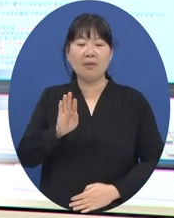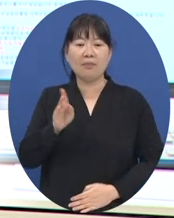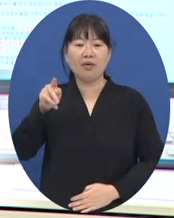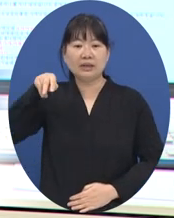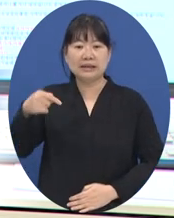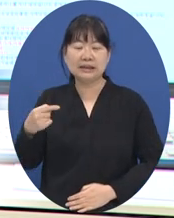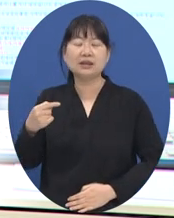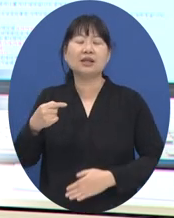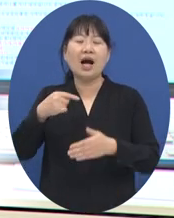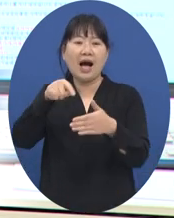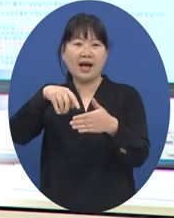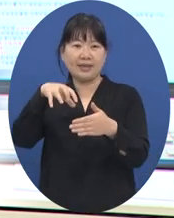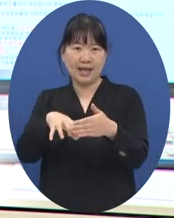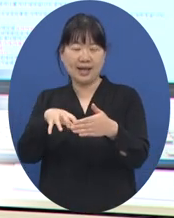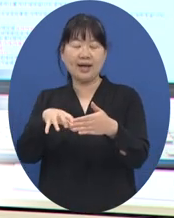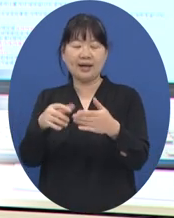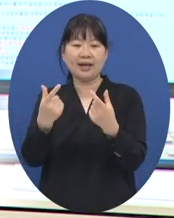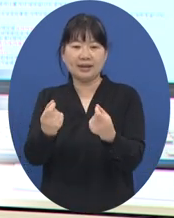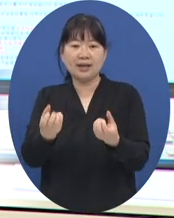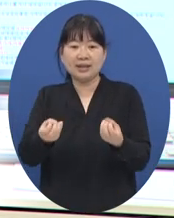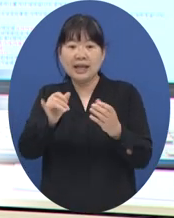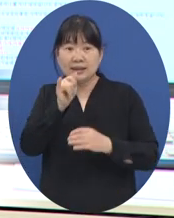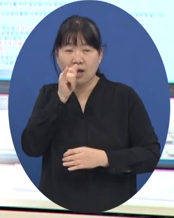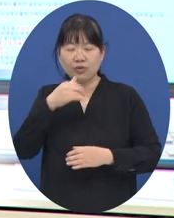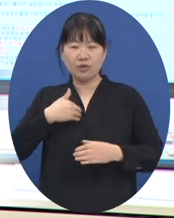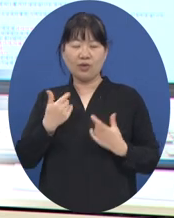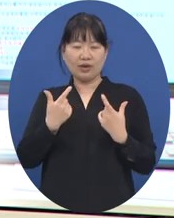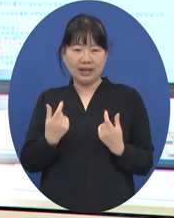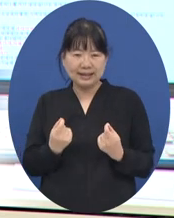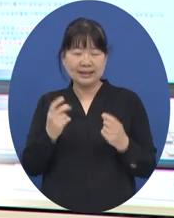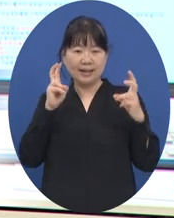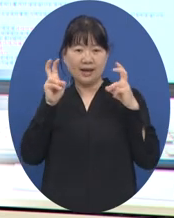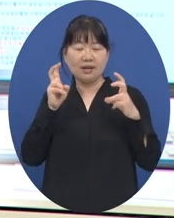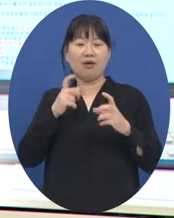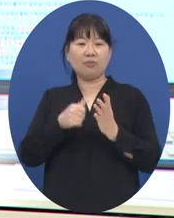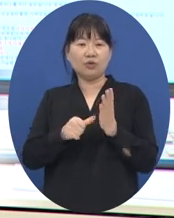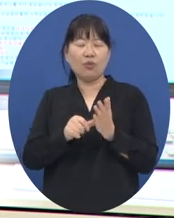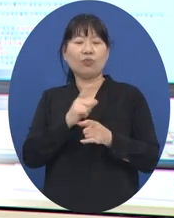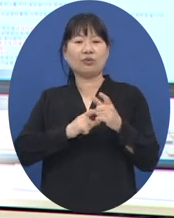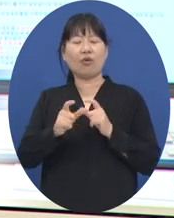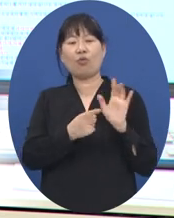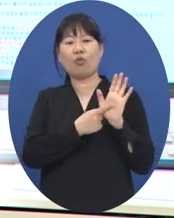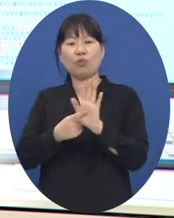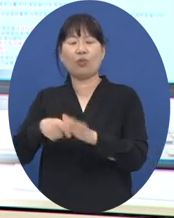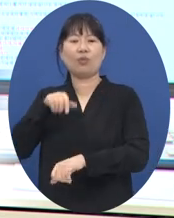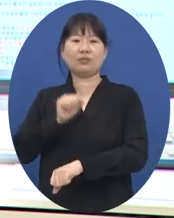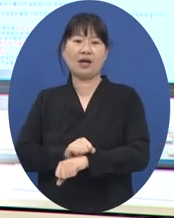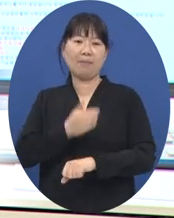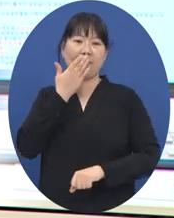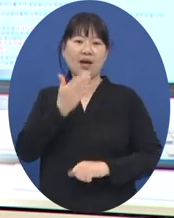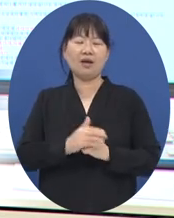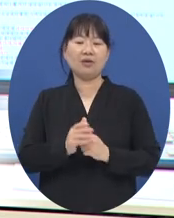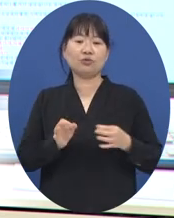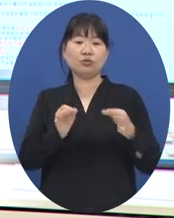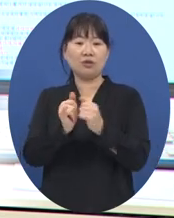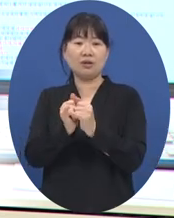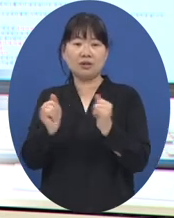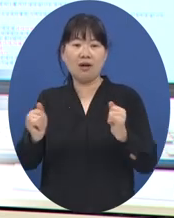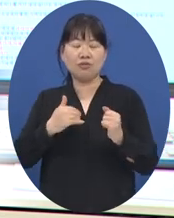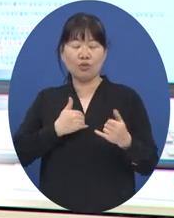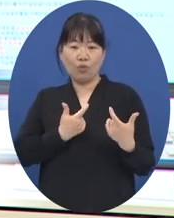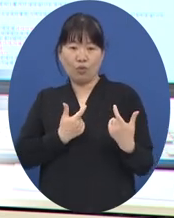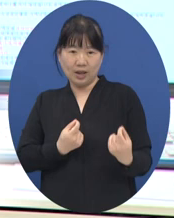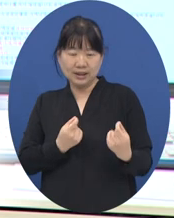IR 행사가 많을수록 저희 같은 스타트업들은 저희 제품을 더 알릴 수도 있고 또 투자자들 역시 저희